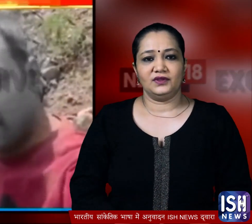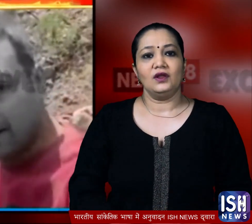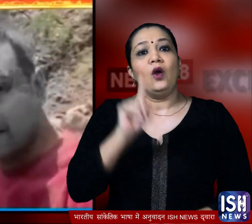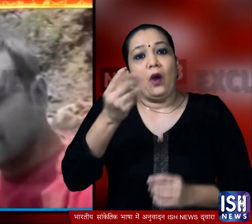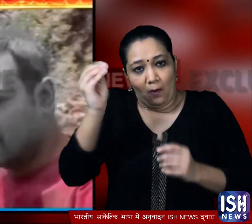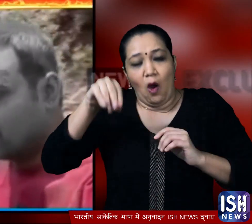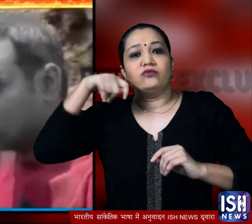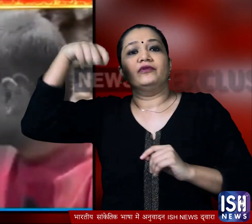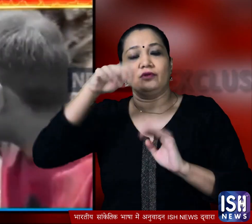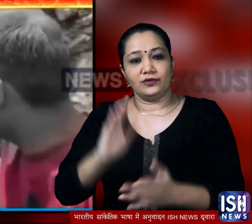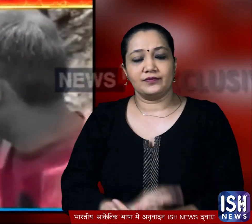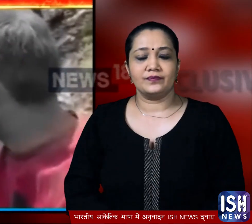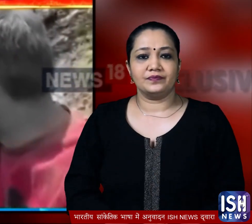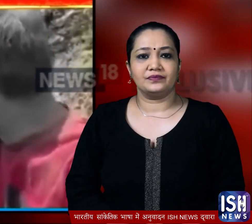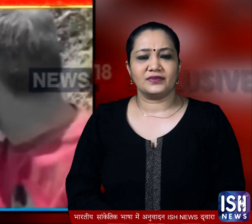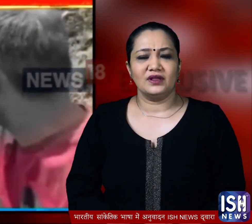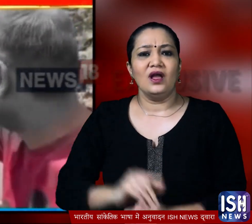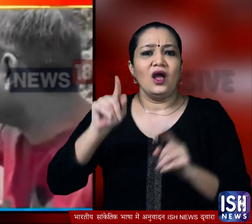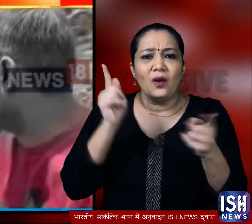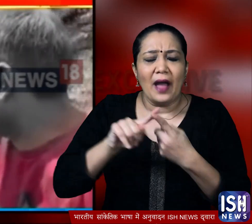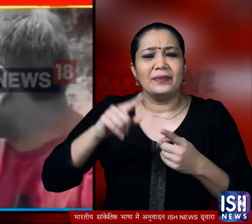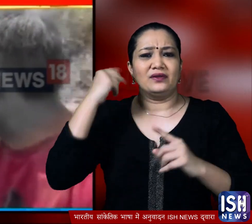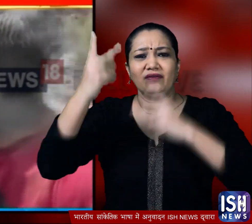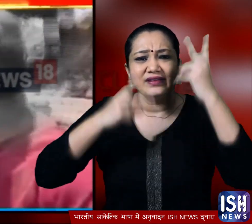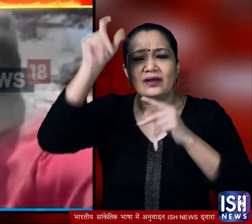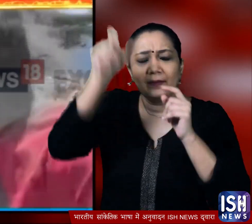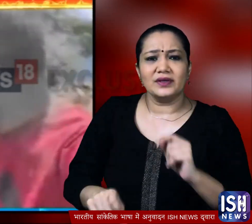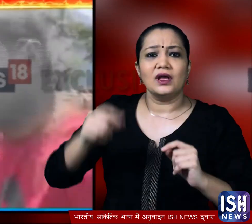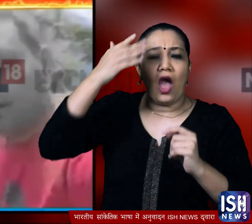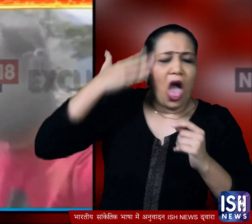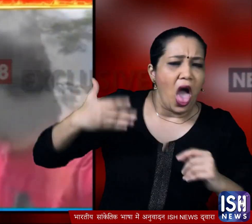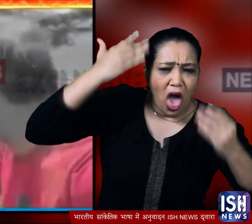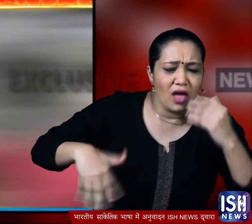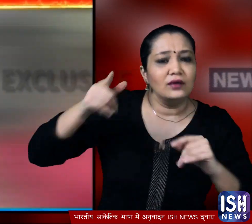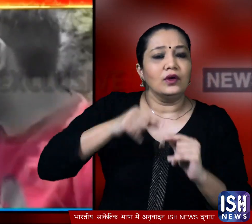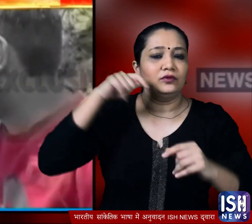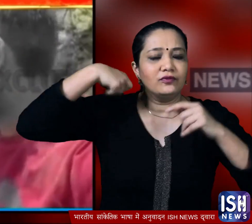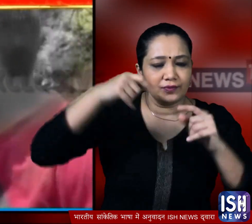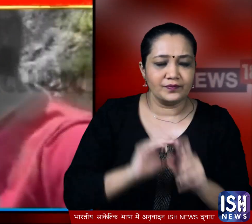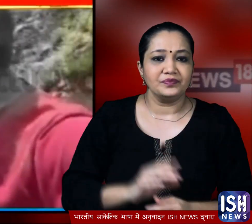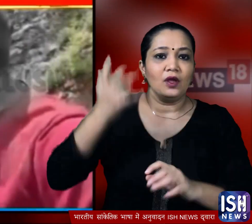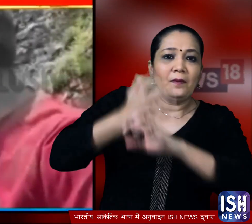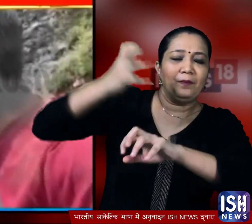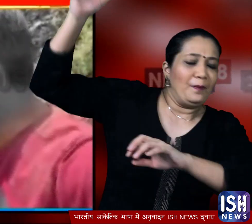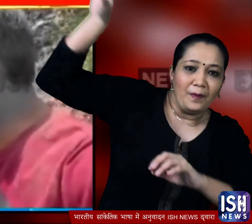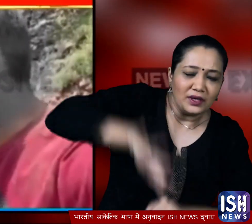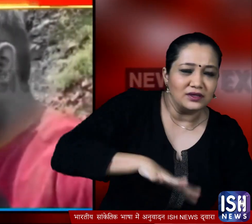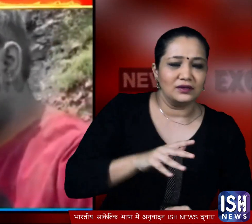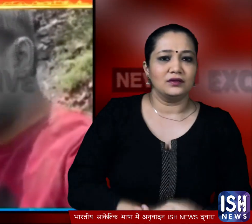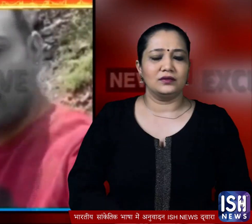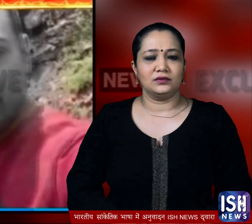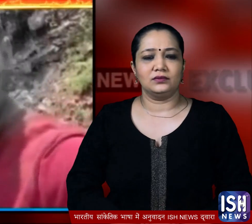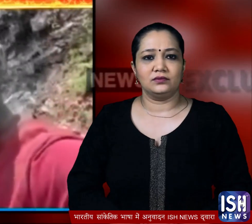जिसका एक और वीडियो सामने आया। वीडियो में बुरी तरह घायल एक सैलानी हादसे के बारे में जानकारी देता नजर आया। पत्थर गिरे और पलट गई। मैं